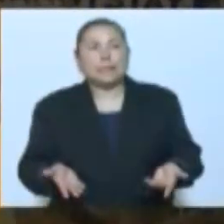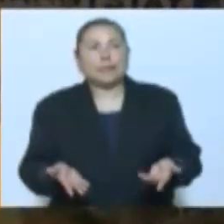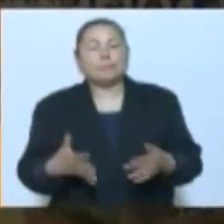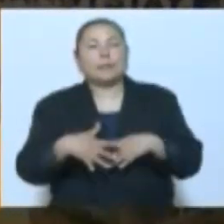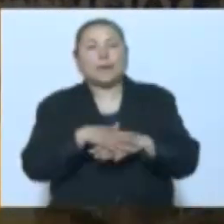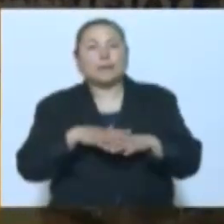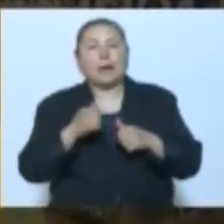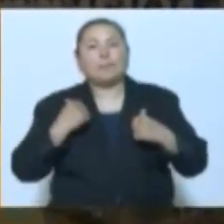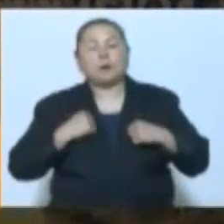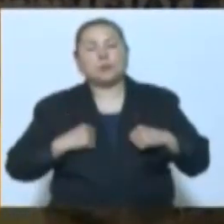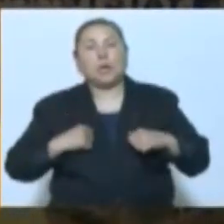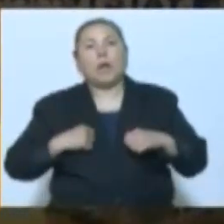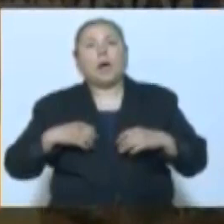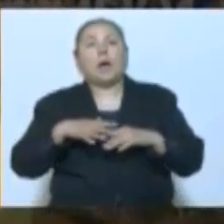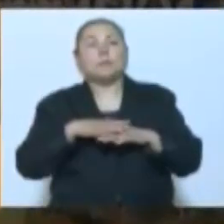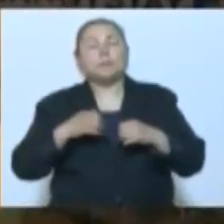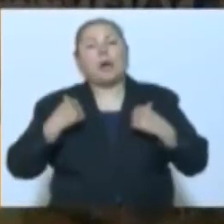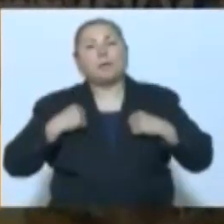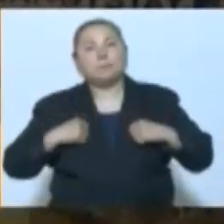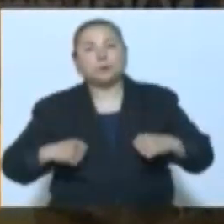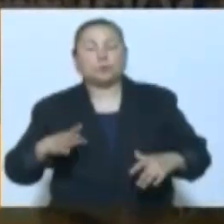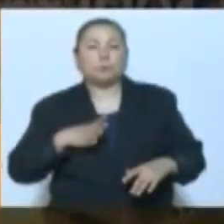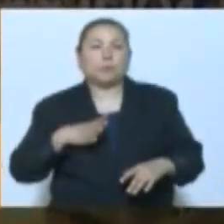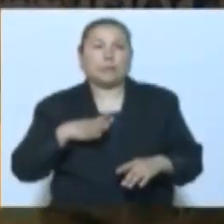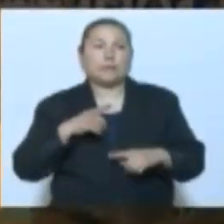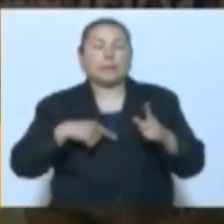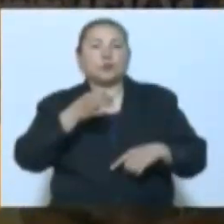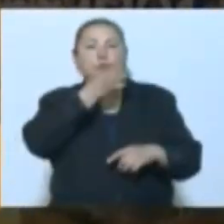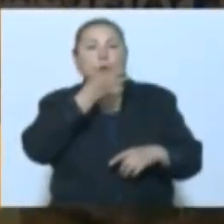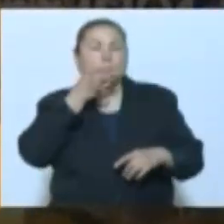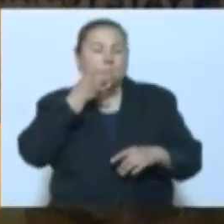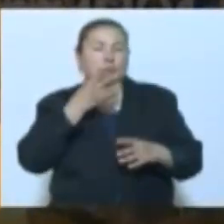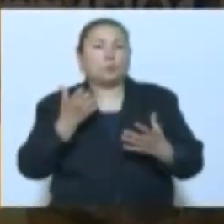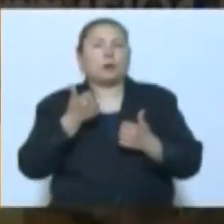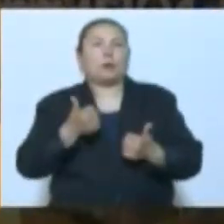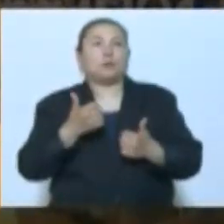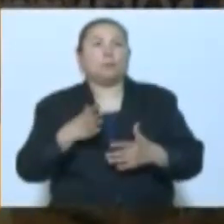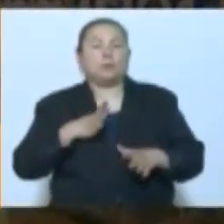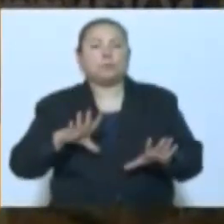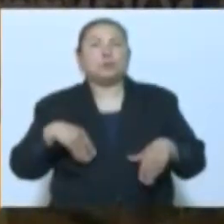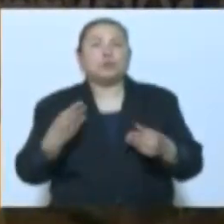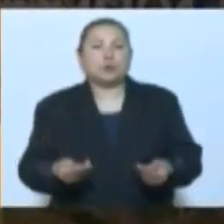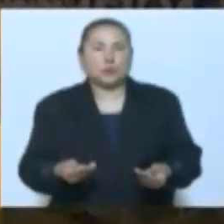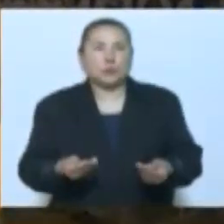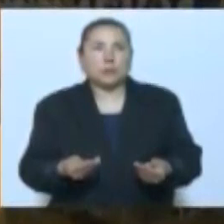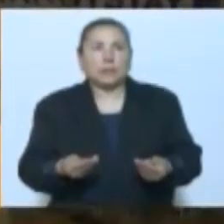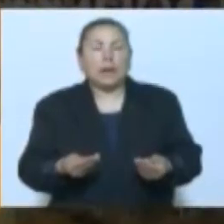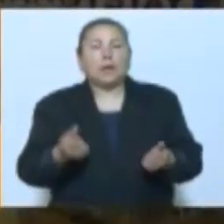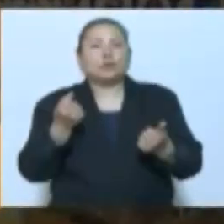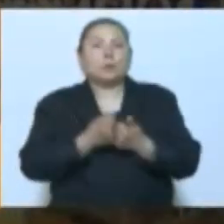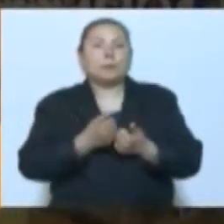Елдің аманшылығын, халқымыздың аманшылығын, осы келесі жылға оразаға аман жетуді бұйырсын. Мына болып атқан